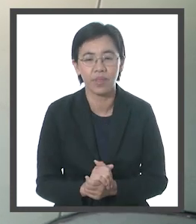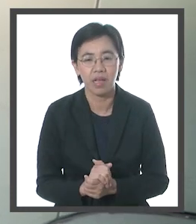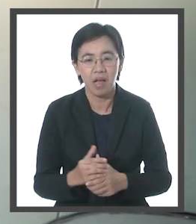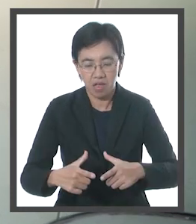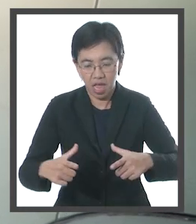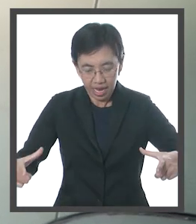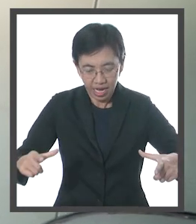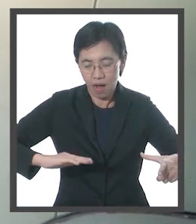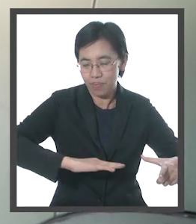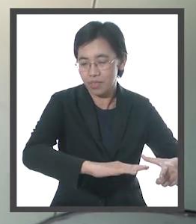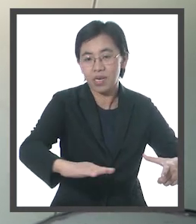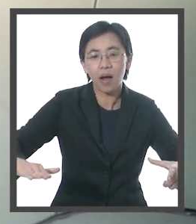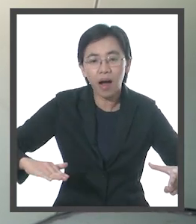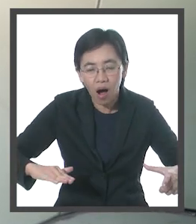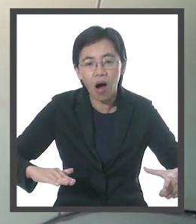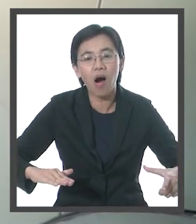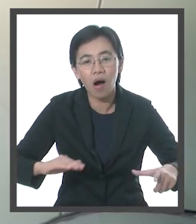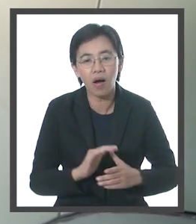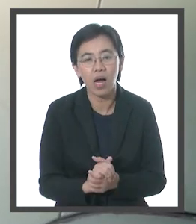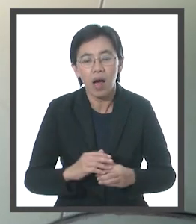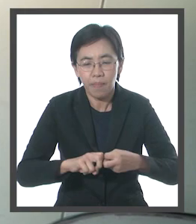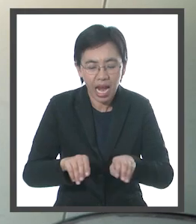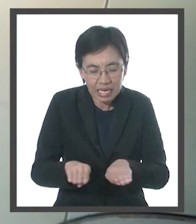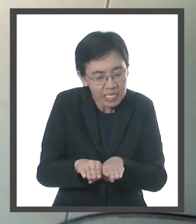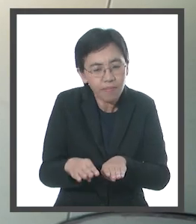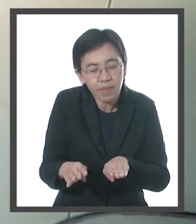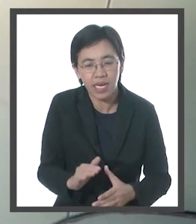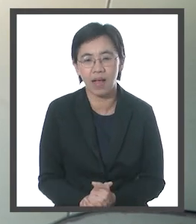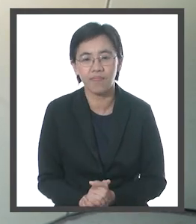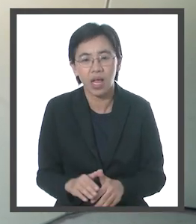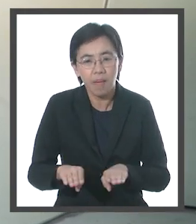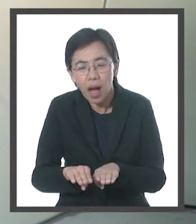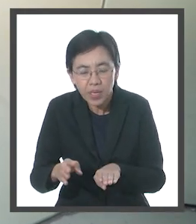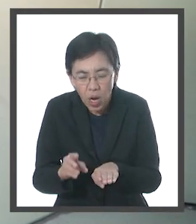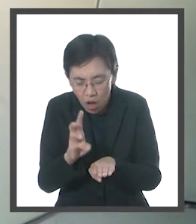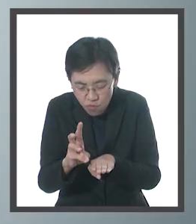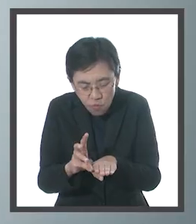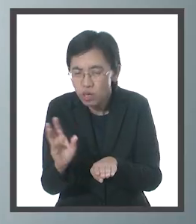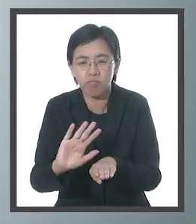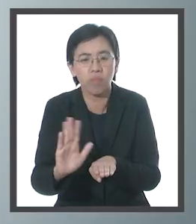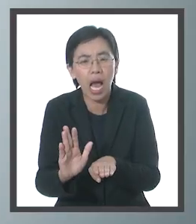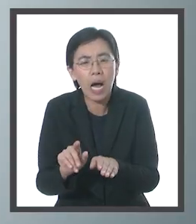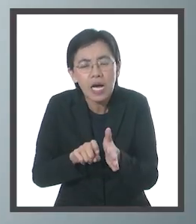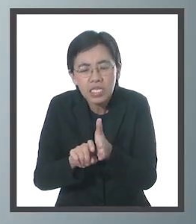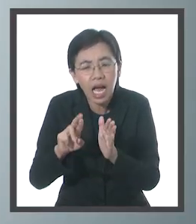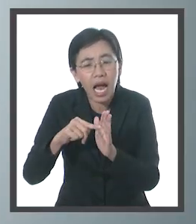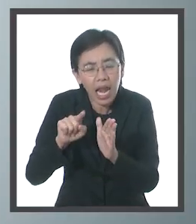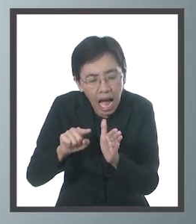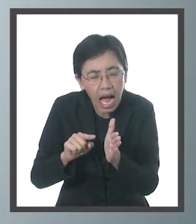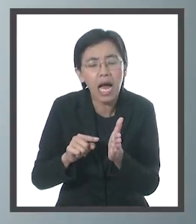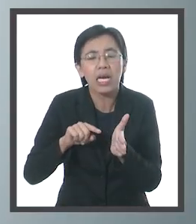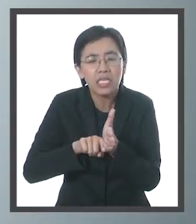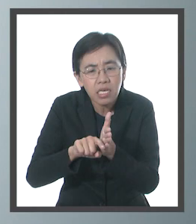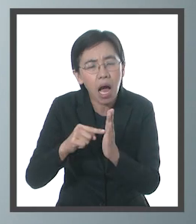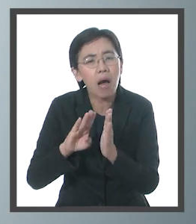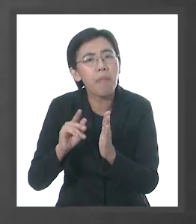ญ่เป็นผืนเดียวการต่อแล้วก็เลยจะไม่ค่อยมีรอยต่อไม่สามารถที่จะเก็บสะสมพวกฝุ่นทำให้เกิดเชื้อราเชื้อแบคทีเรียได ้โอ้ละเอียดจริ